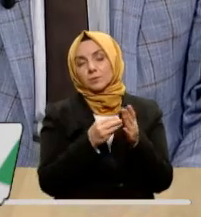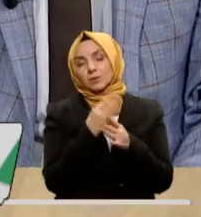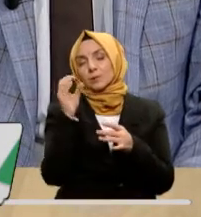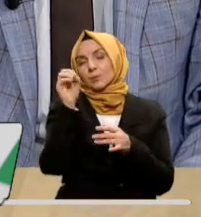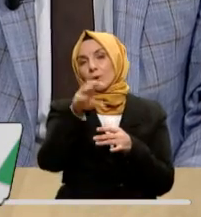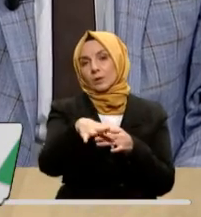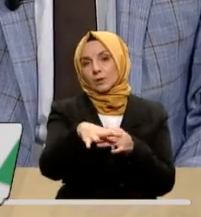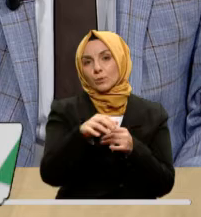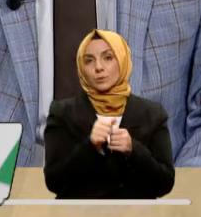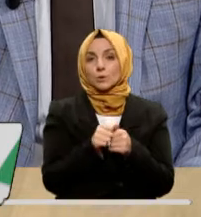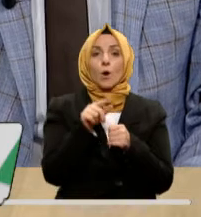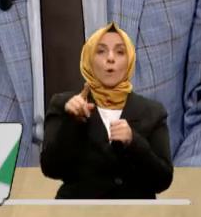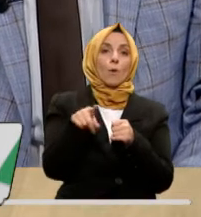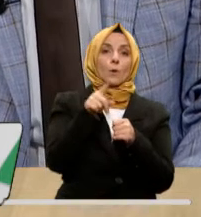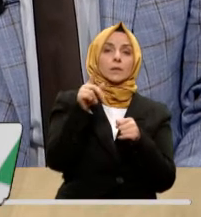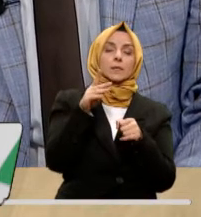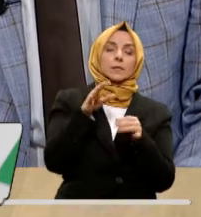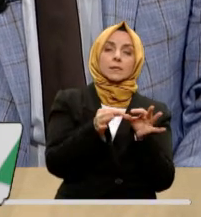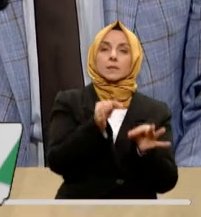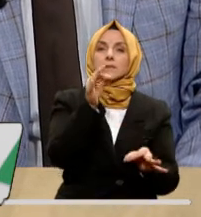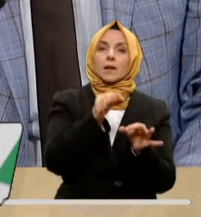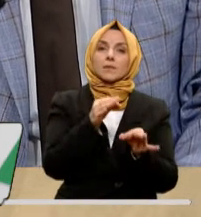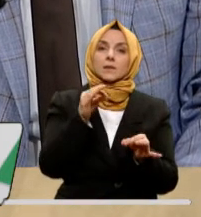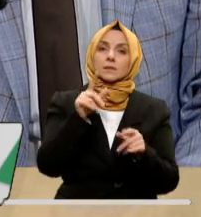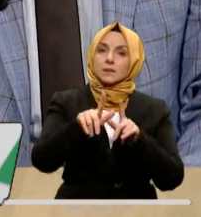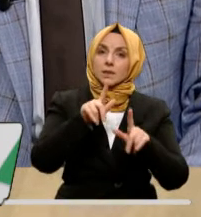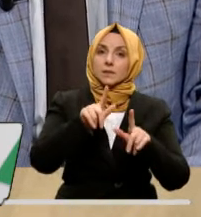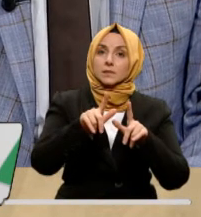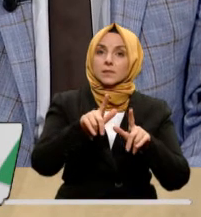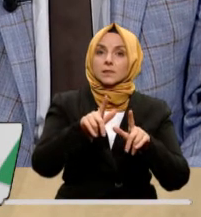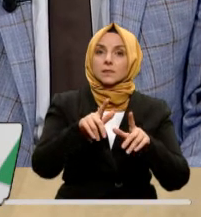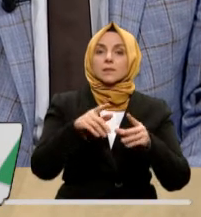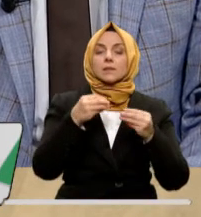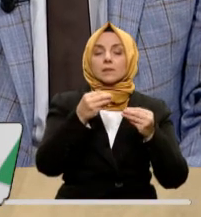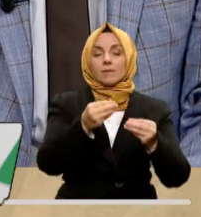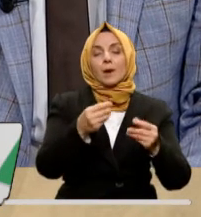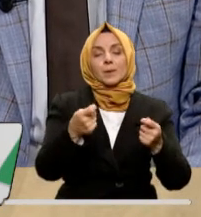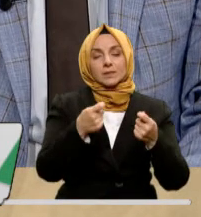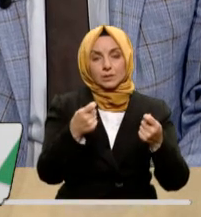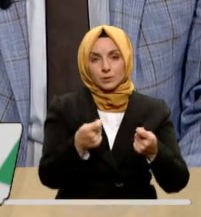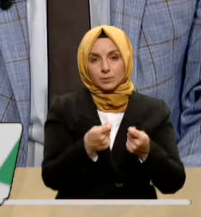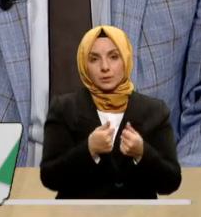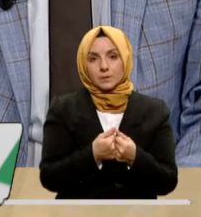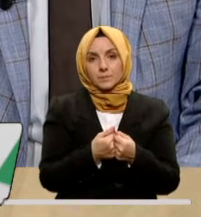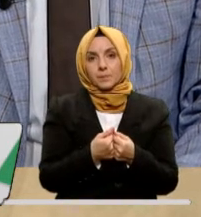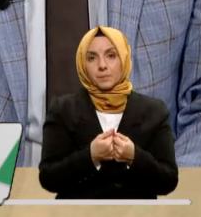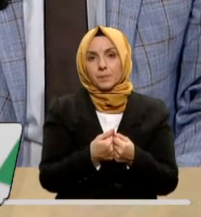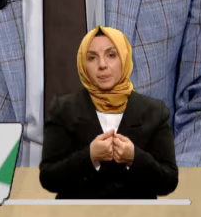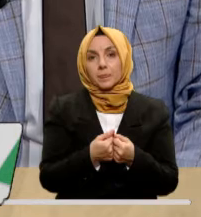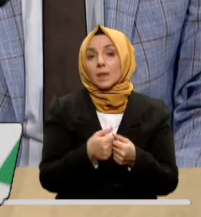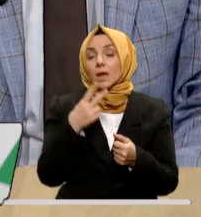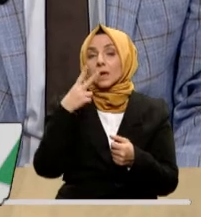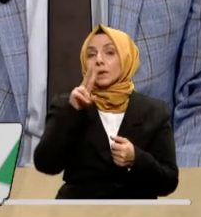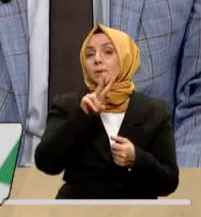takvimlerimiz göndererek oradaki Vatandaşlarımızın ihtiyaçlarını karşılamaya çalışmış hız biz özellikle